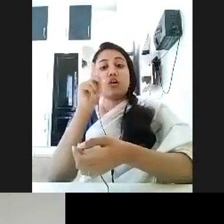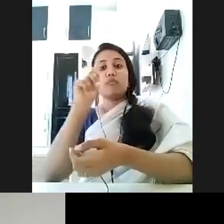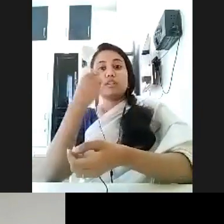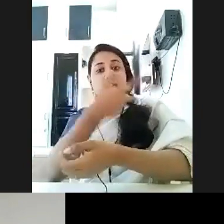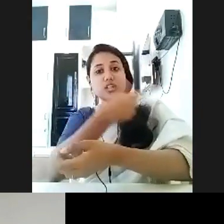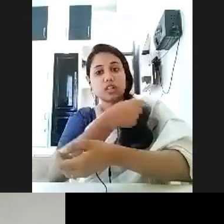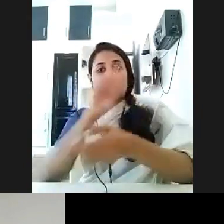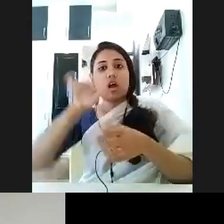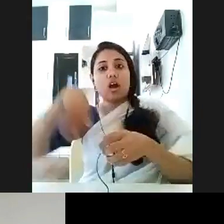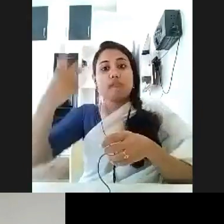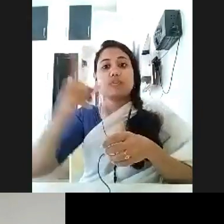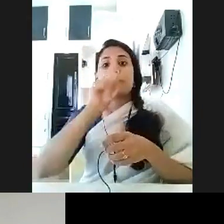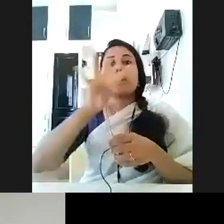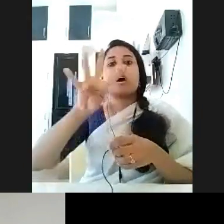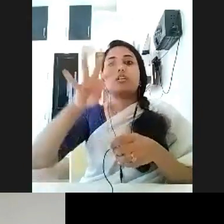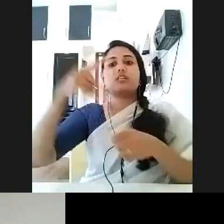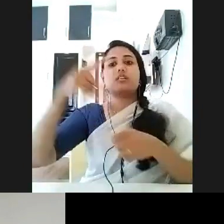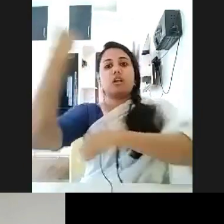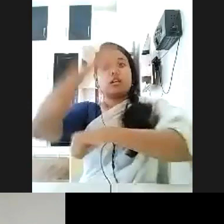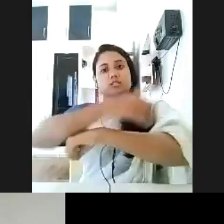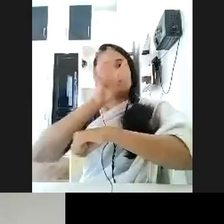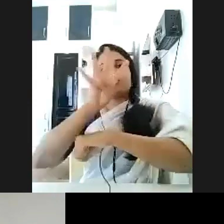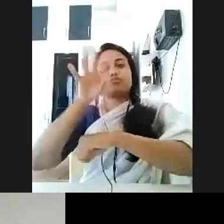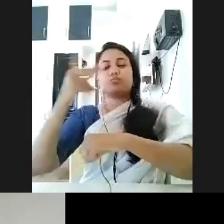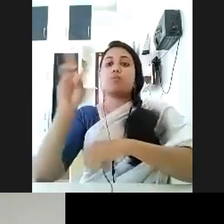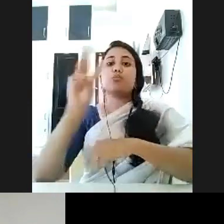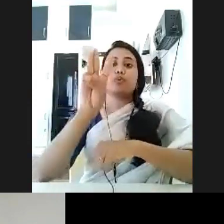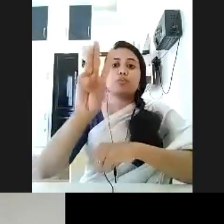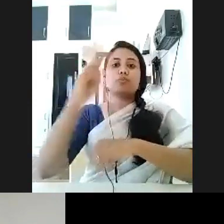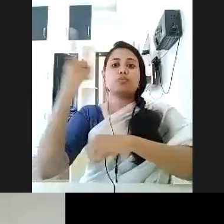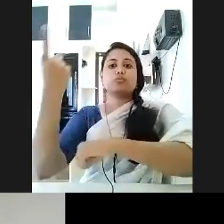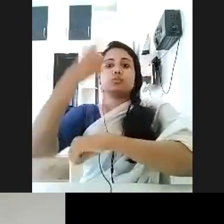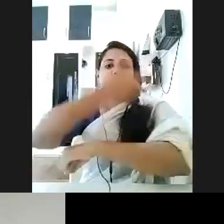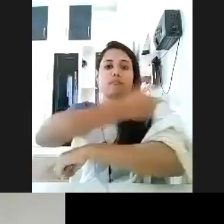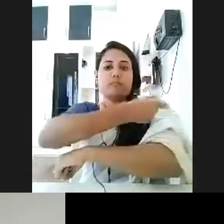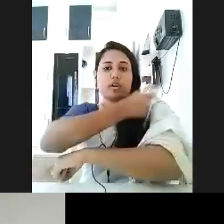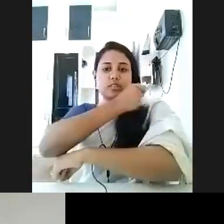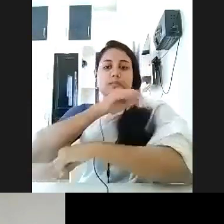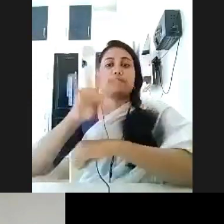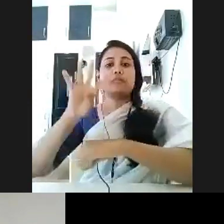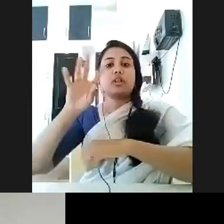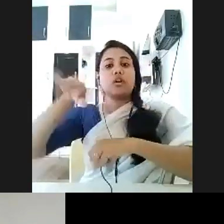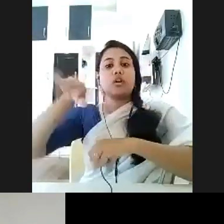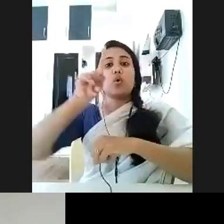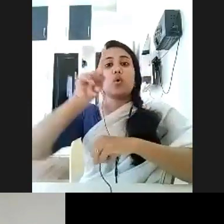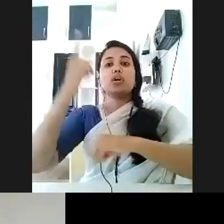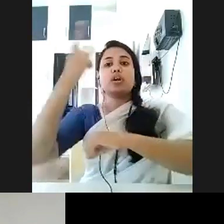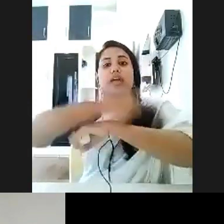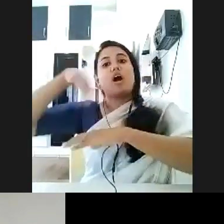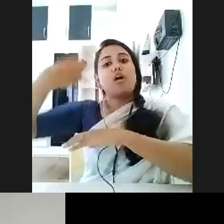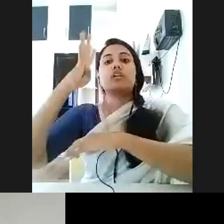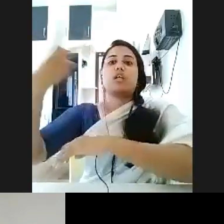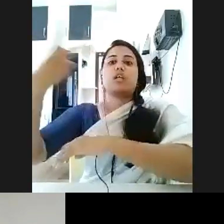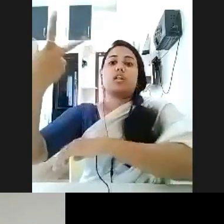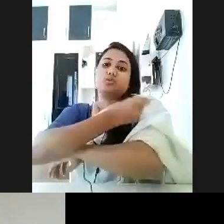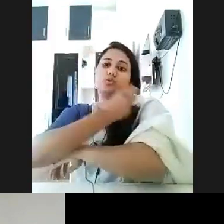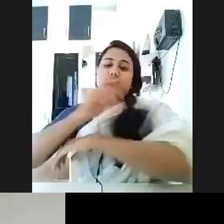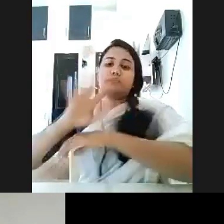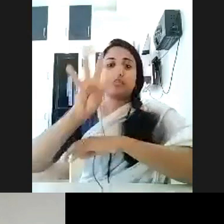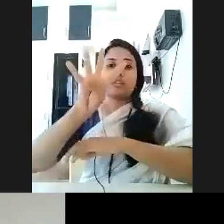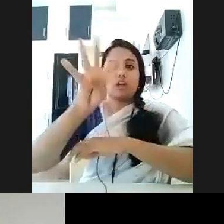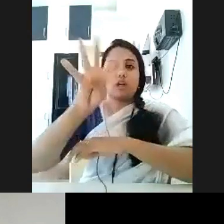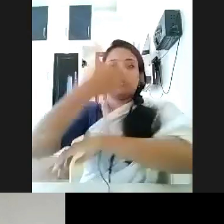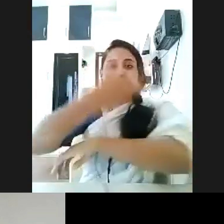കഴിഞ്ഞിട്ടായിരിക്കും രണ്ടാമത്തെ ഡോസ്, അതുപോലെ മൂന്നാമത്തെ ഡോസ്, പിന്നെ 1 മാസം കഴിഞ്ഞിട്ട് 4ാമത്തെ ഡോസ്. ഇതാണ് ലോഡിംഗ് ഡോസസ്, 4 ഡോസ്.